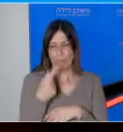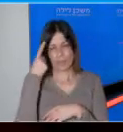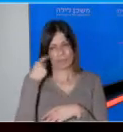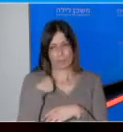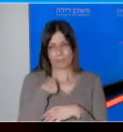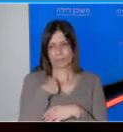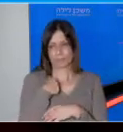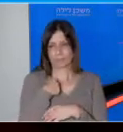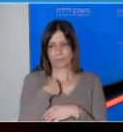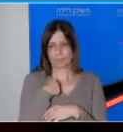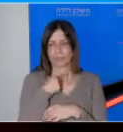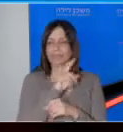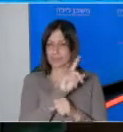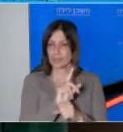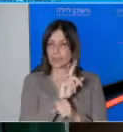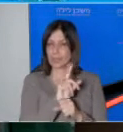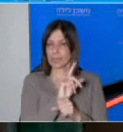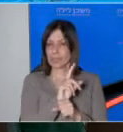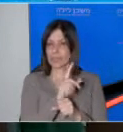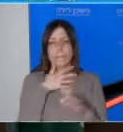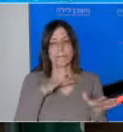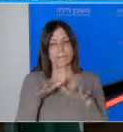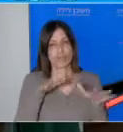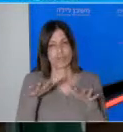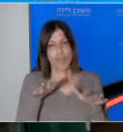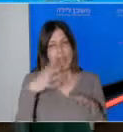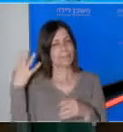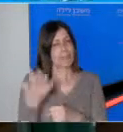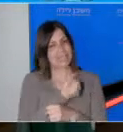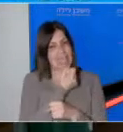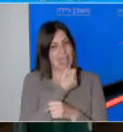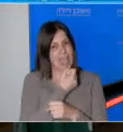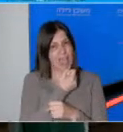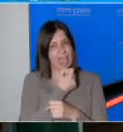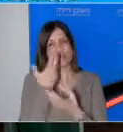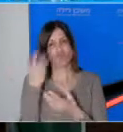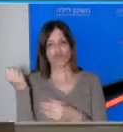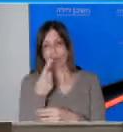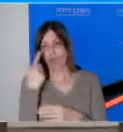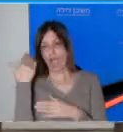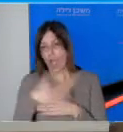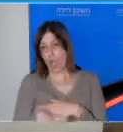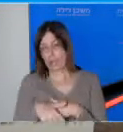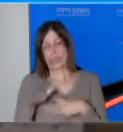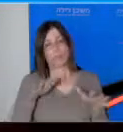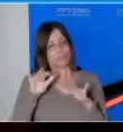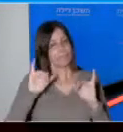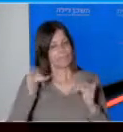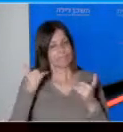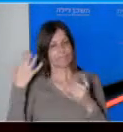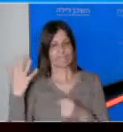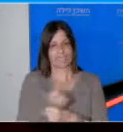לי שבינתיים הממשלה מצליחה, או לפחות לפי השבוע האחרון, הממשלה כן